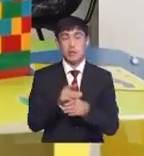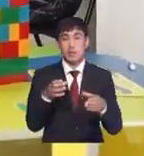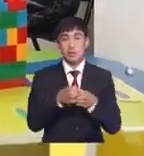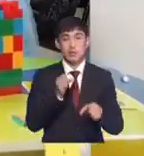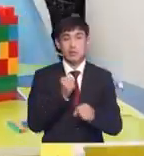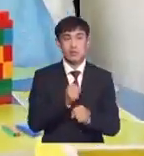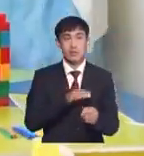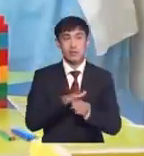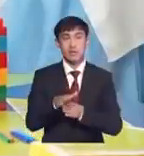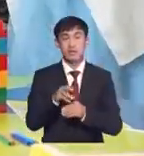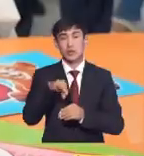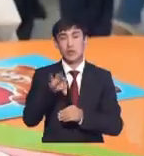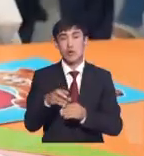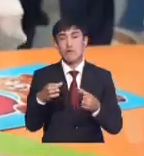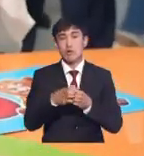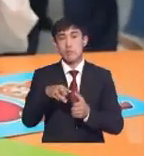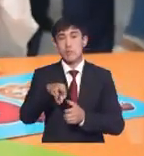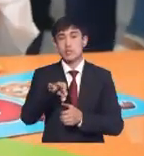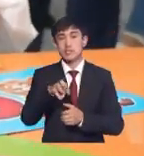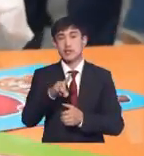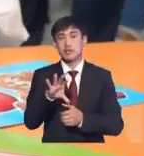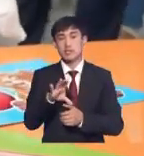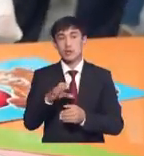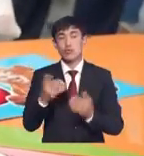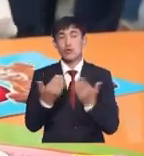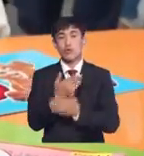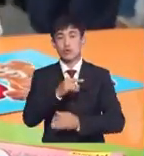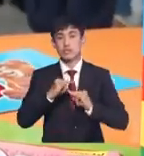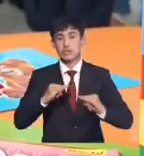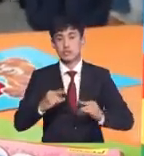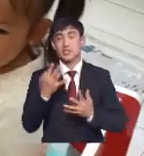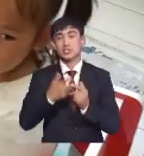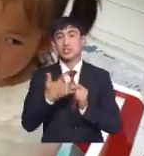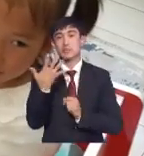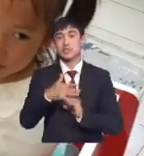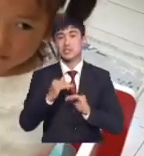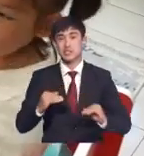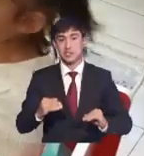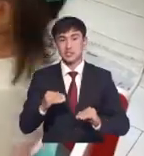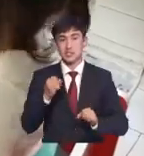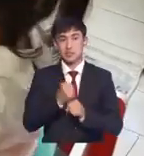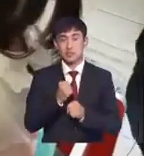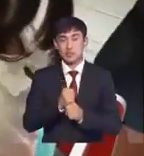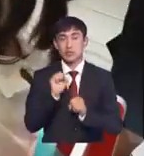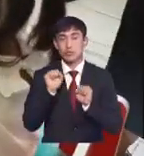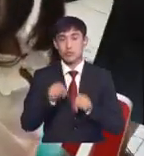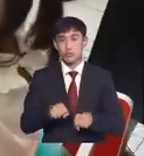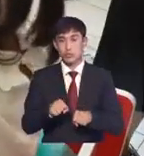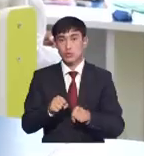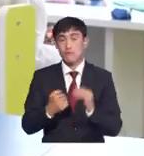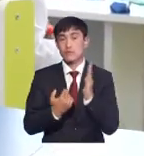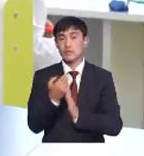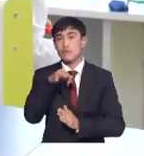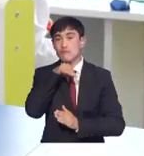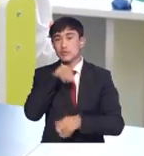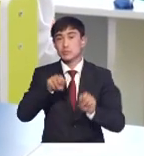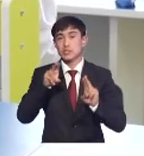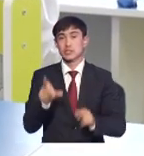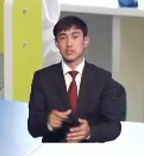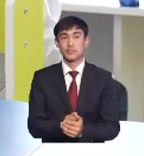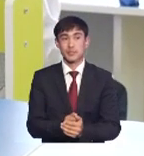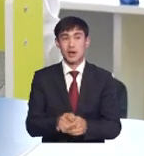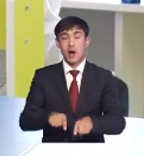выполняло товарищество фирма «Мегасервис». Новое дошкольное учреждение рассчитано на 50 детей, заниматься с которыми будут высококвалифицированные специалисты.